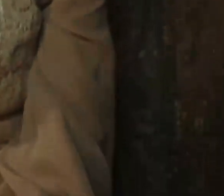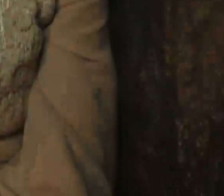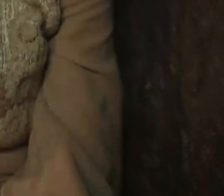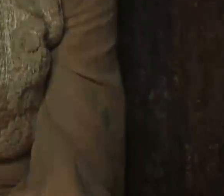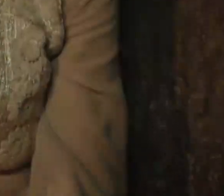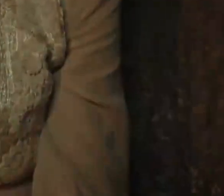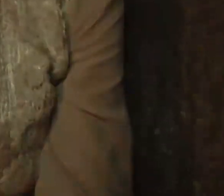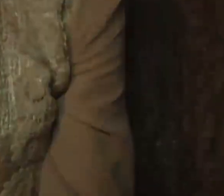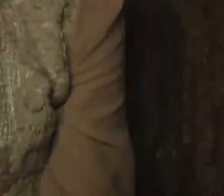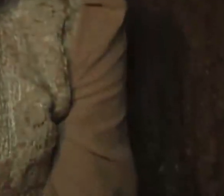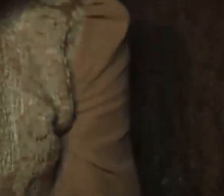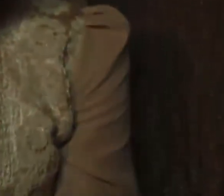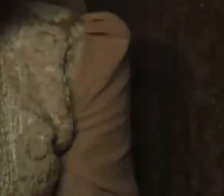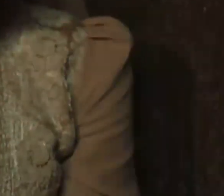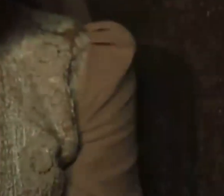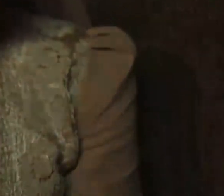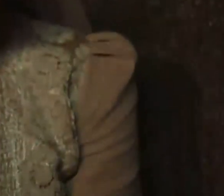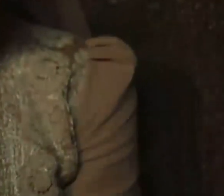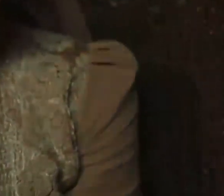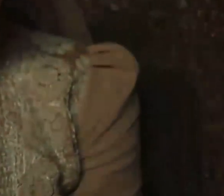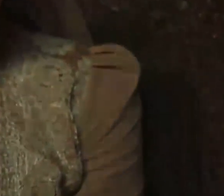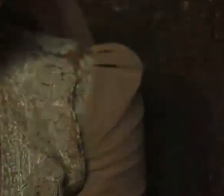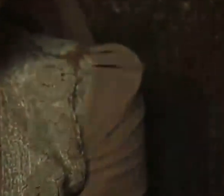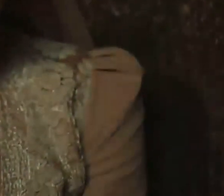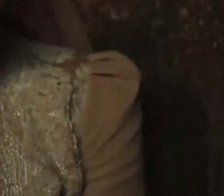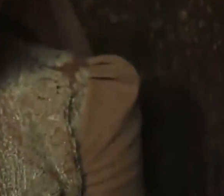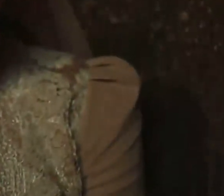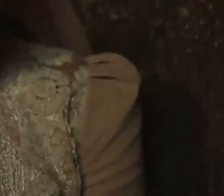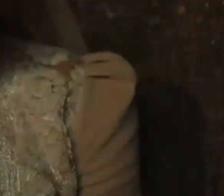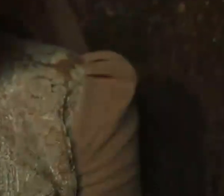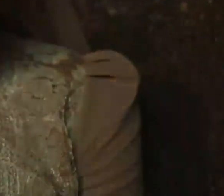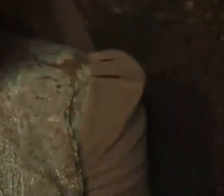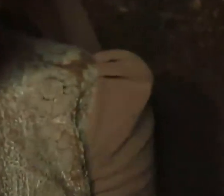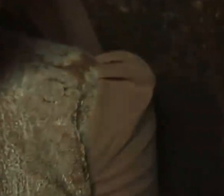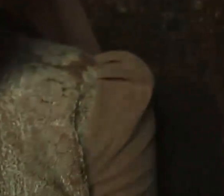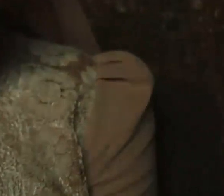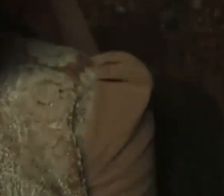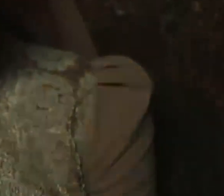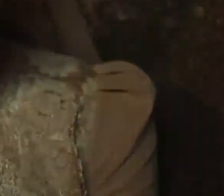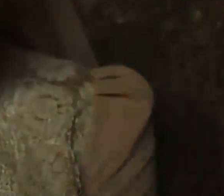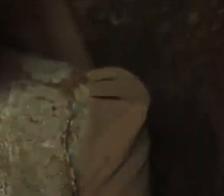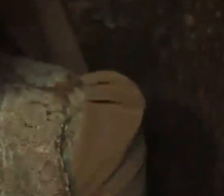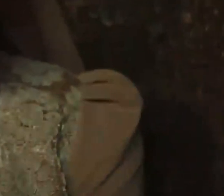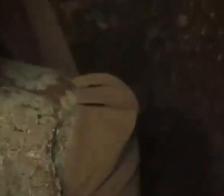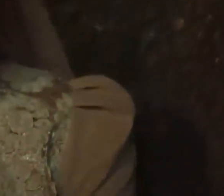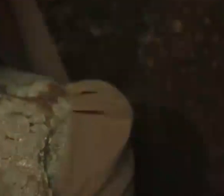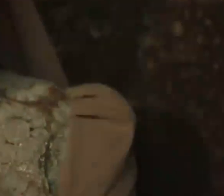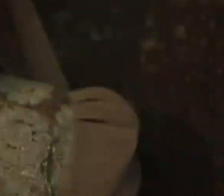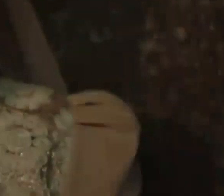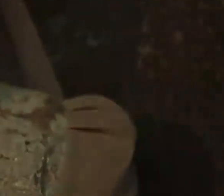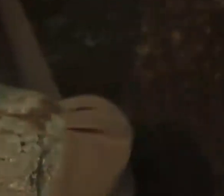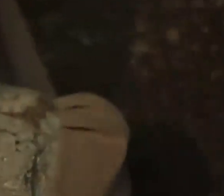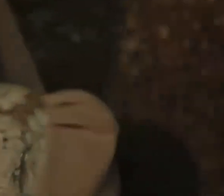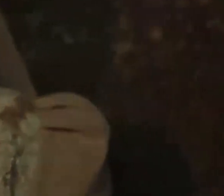Yapamadı. Leyla tahta sıraya oturmuş. Öne eğik, başını yavaşça kaldırdı. Yanakları sırılsıklam. İnci küpeleri kulağında, başında krem